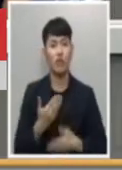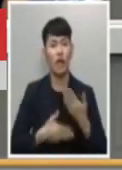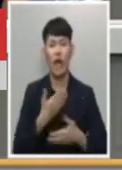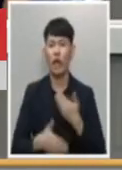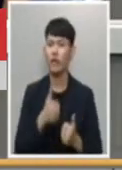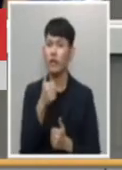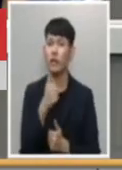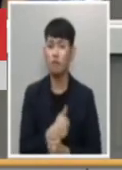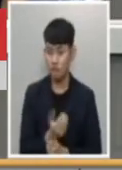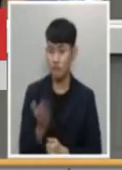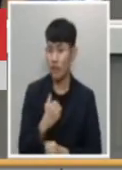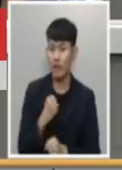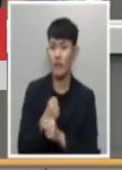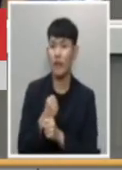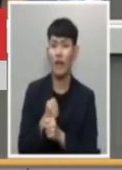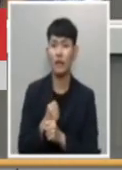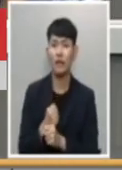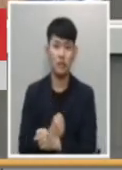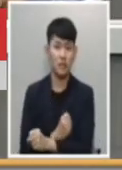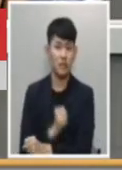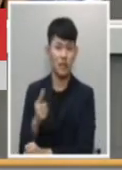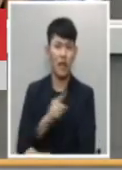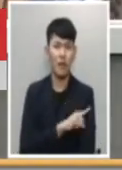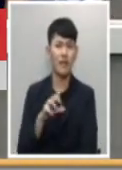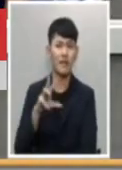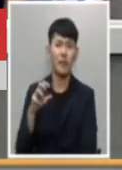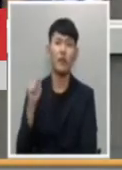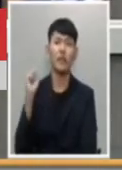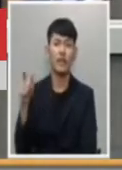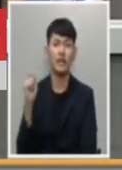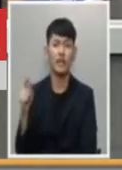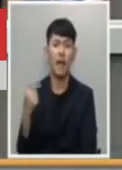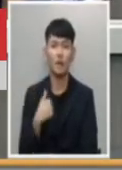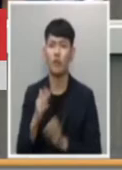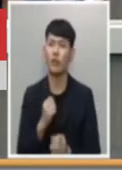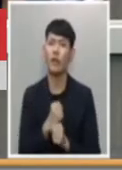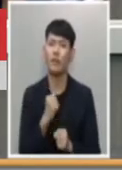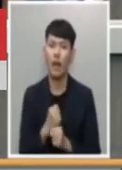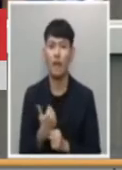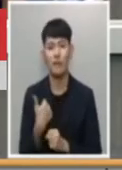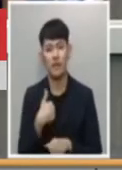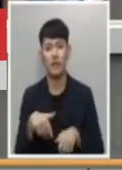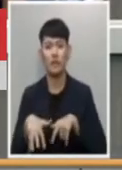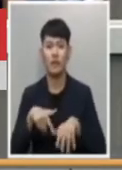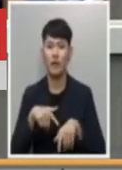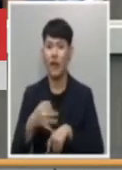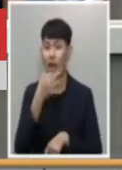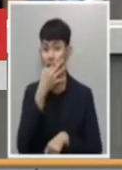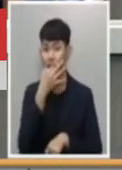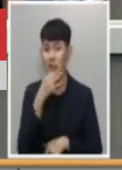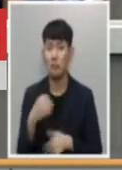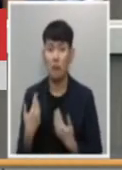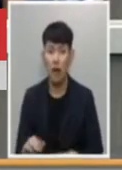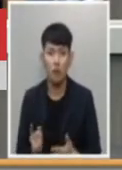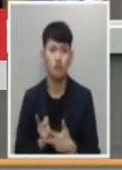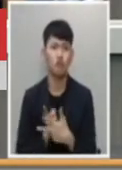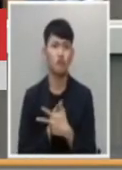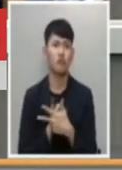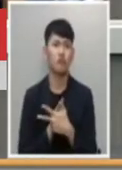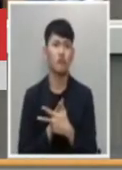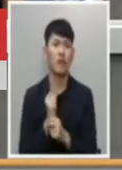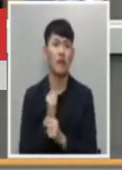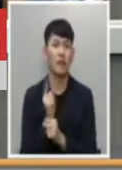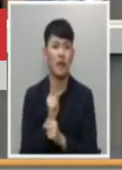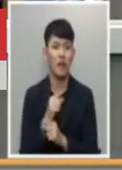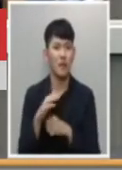างงานครับค่าแรงงานวันละ300ก็จ้างงานแล้วก็ดูดขึ้นสู่ใบคือยอดไม้คือพี่คนโตครับก็จะแตกดอกออ